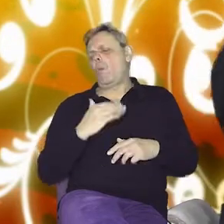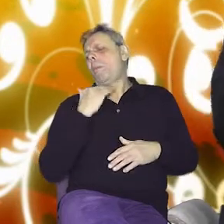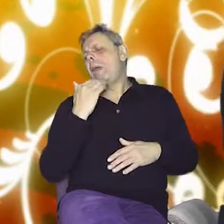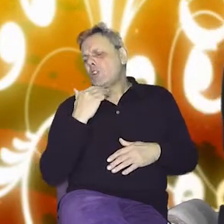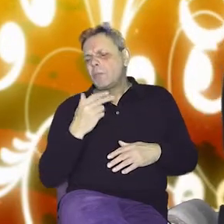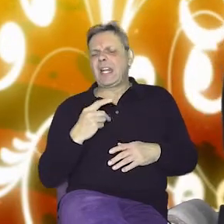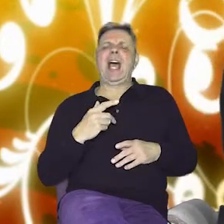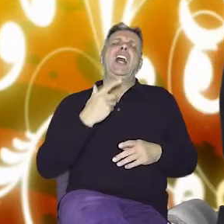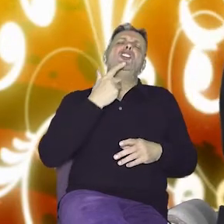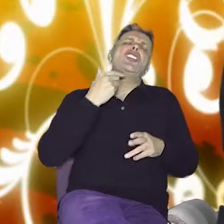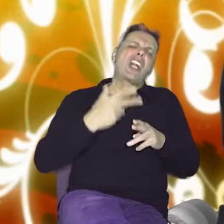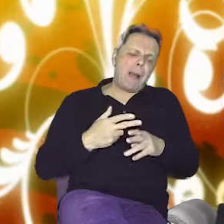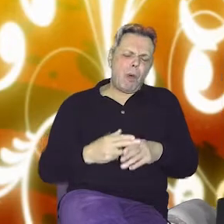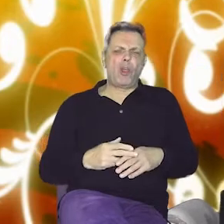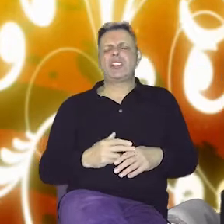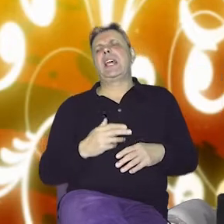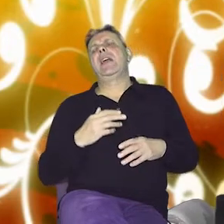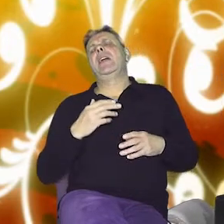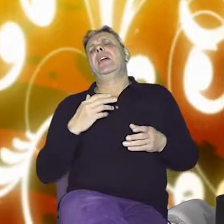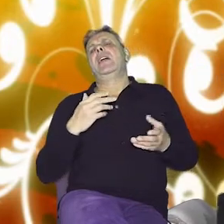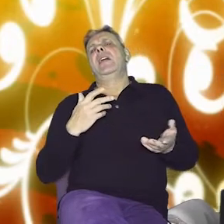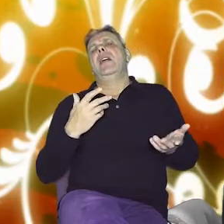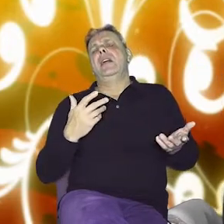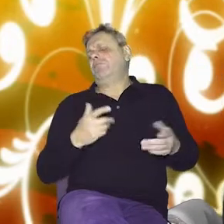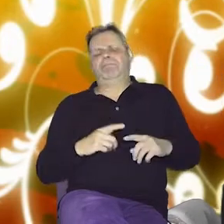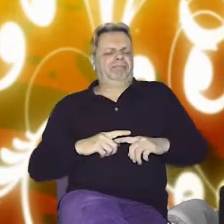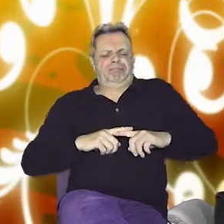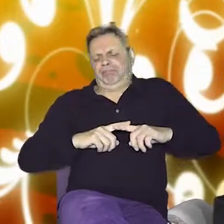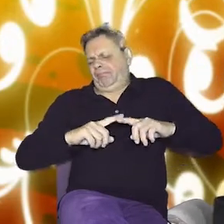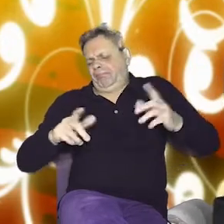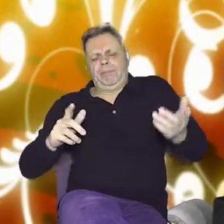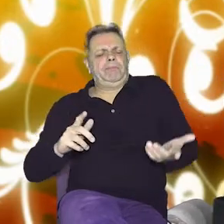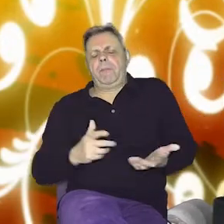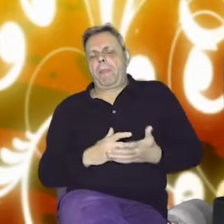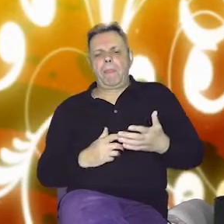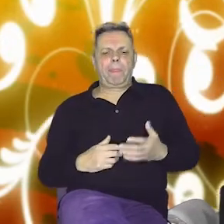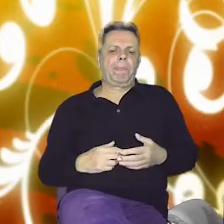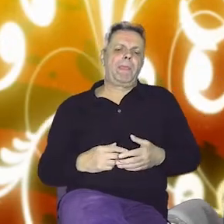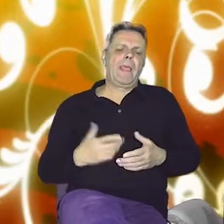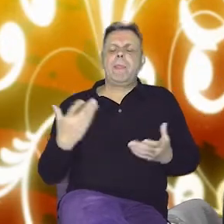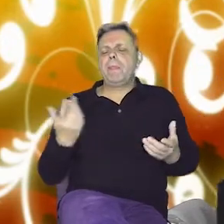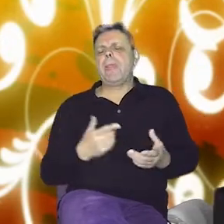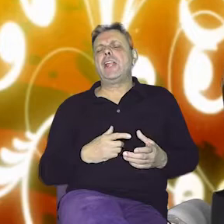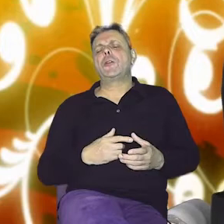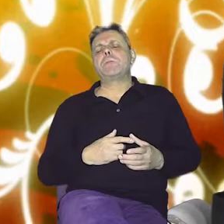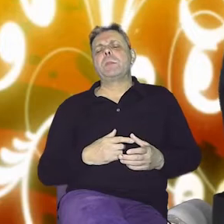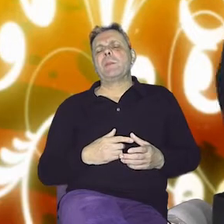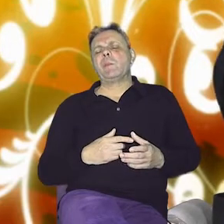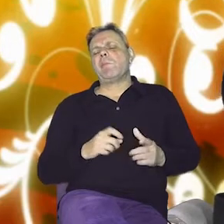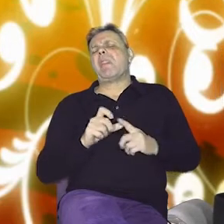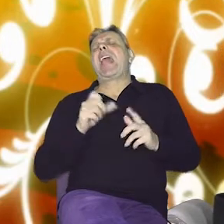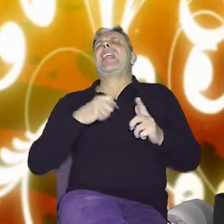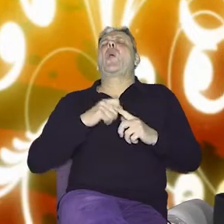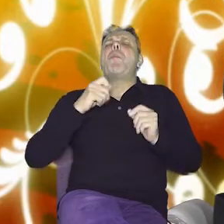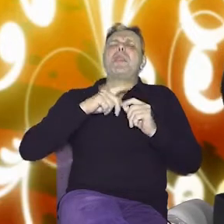bilo da to je dijabetičko stopalo, bilo da je to ulkus kruris ili potkoljenični vrijed, bilo da je to dekubitus